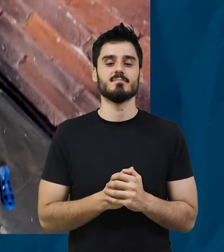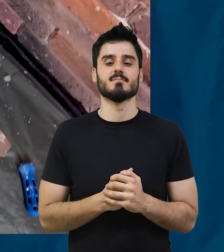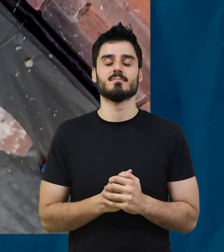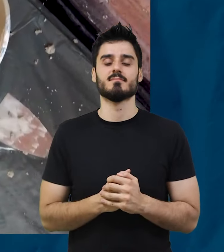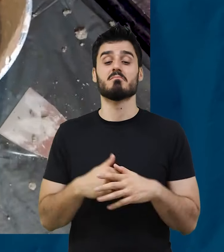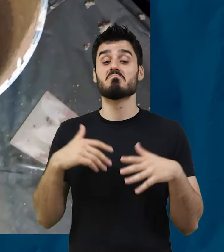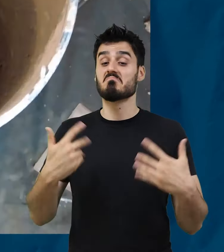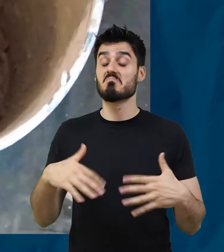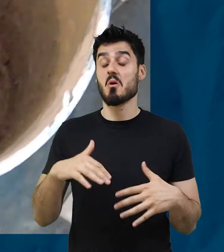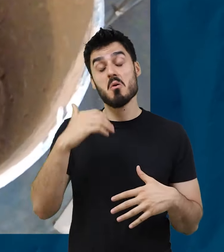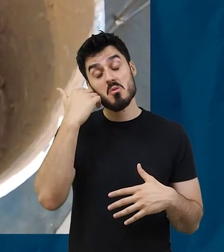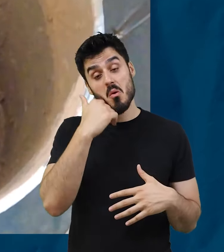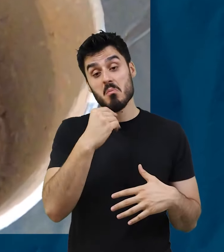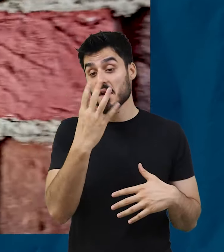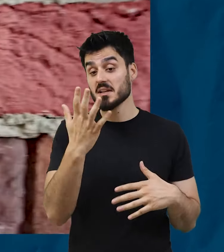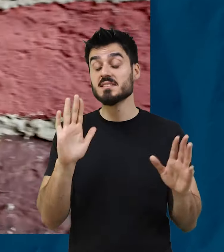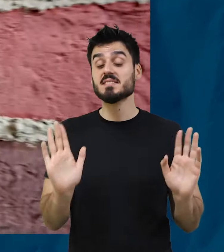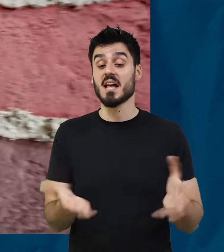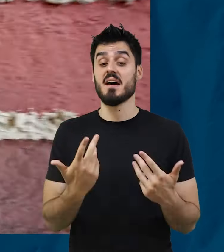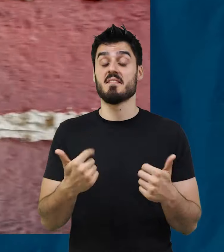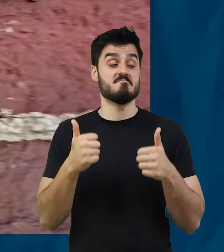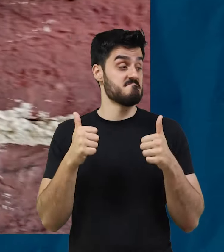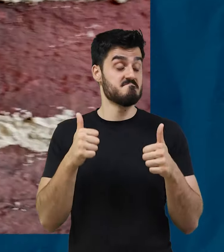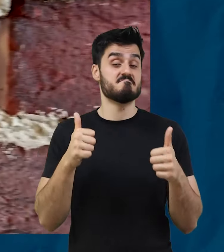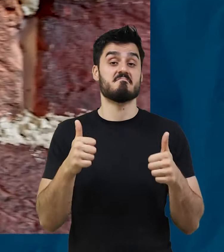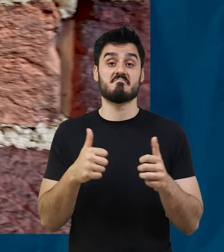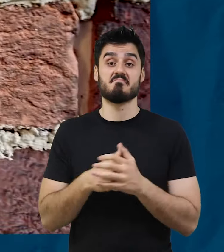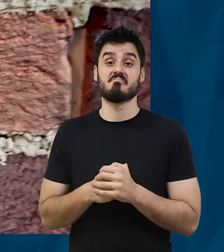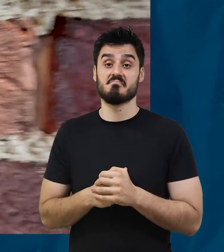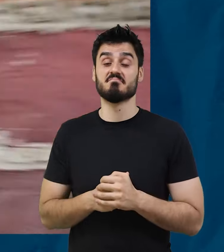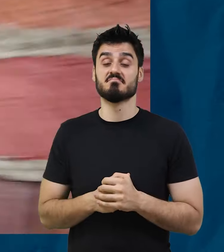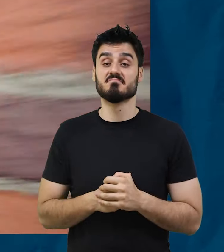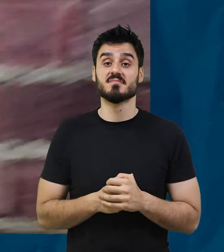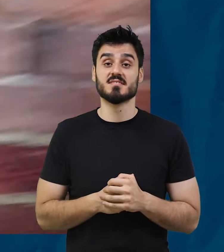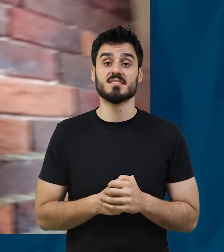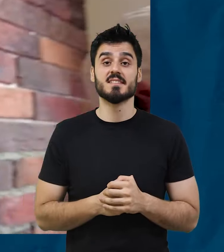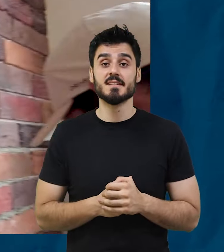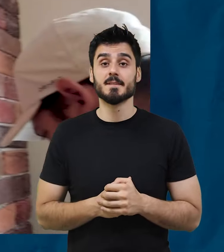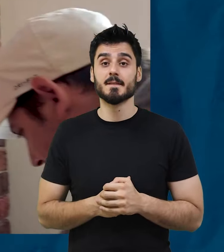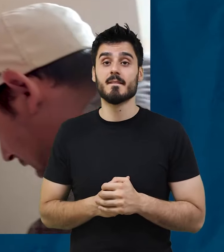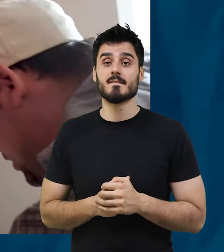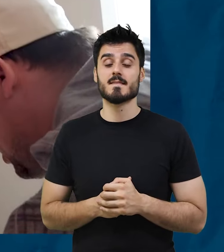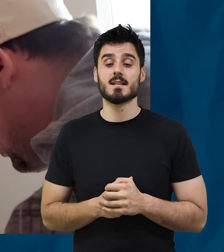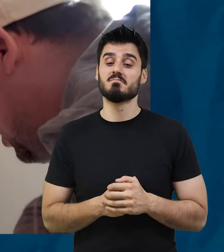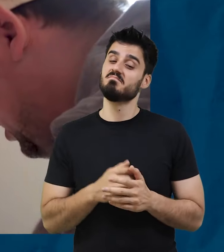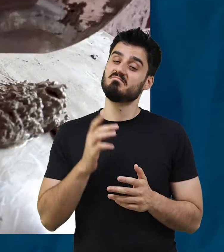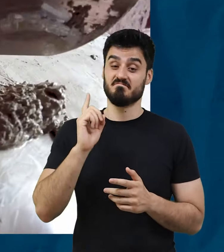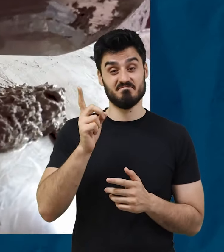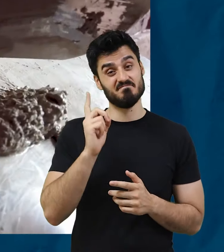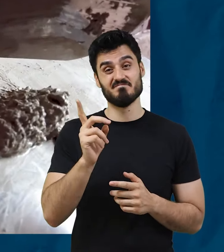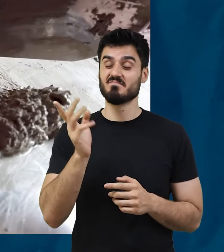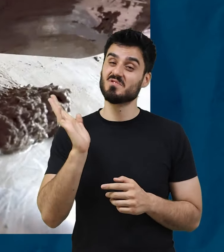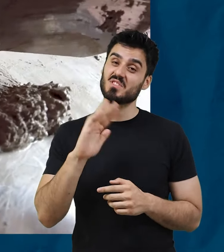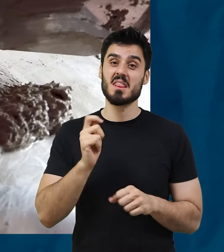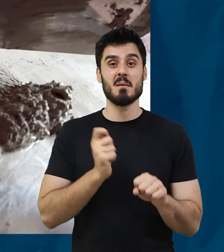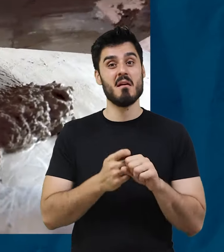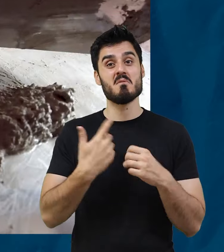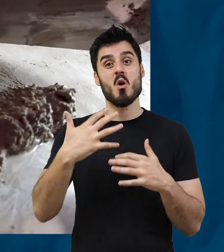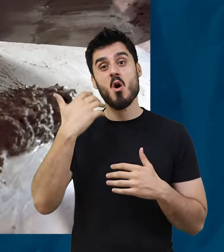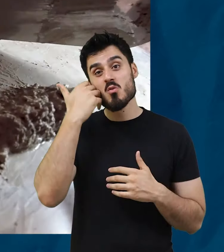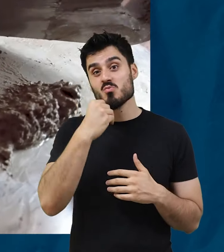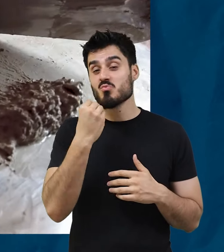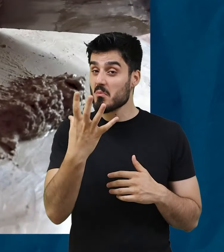Ама, много хубаво става. Айде, бе. Хас, кой ти можеш да даде? Ще си кажеш ти. Правя го много